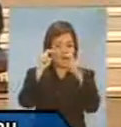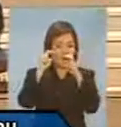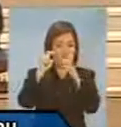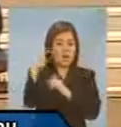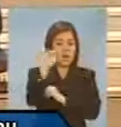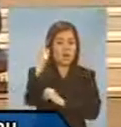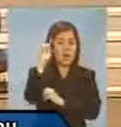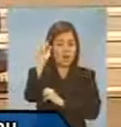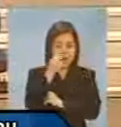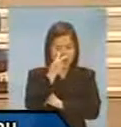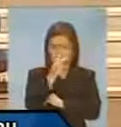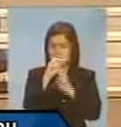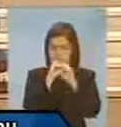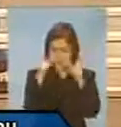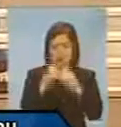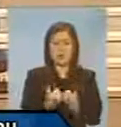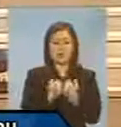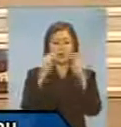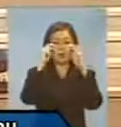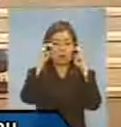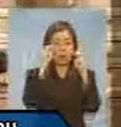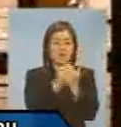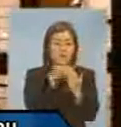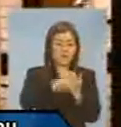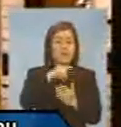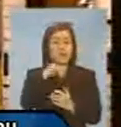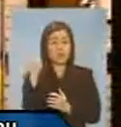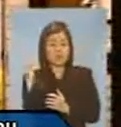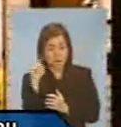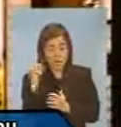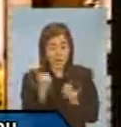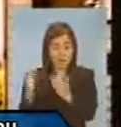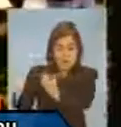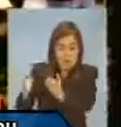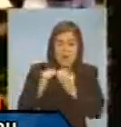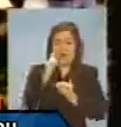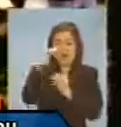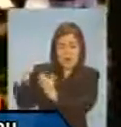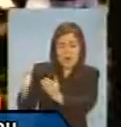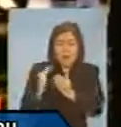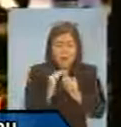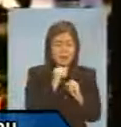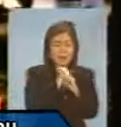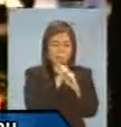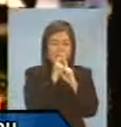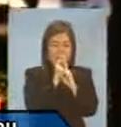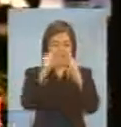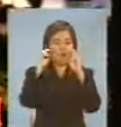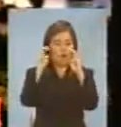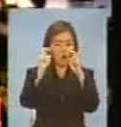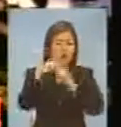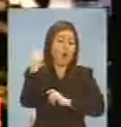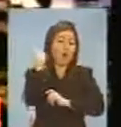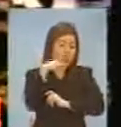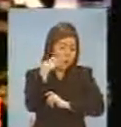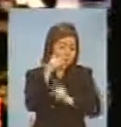เปิดให้เห็นจะตอนนี้แอร์พอร์ตลิงก์กำไรขาดทุนยังไงเพราะเราเรียนแบบเมืองนอกเขาเราเรียนแอร์บอร์ดเอ็กซ์เพรสของฮ่องก